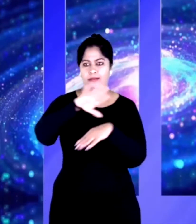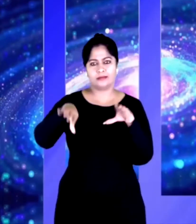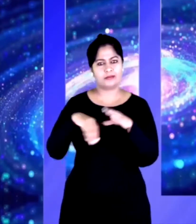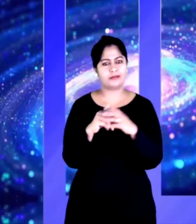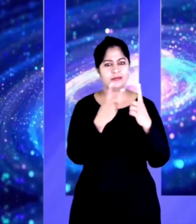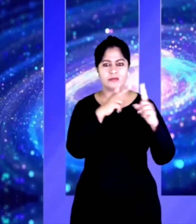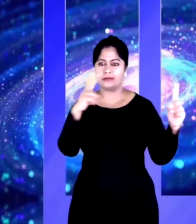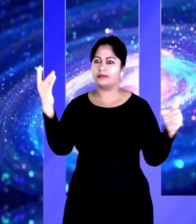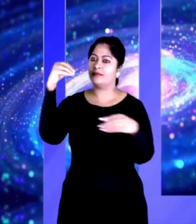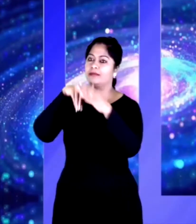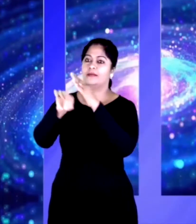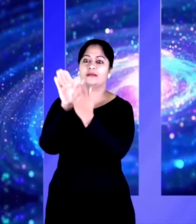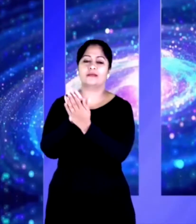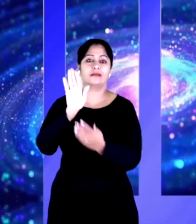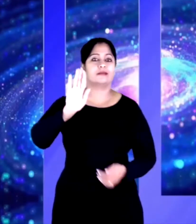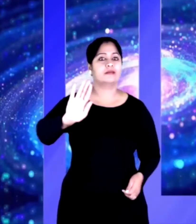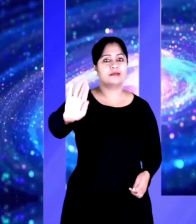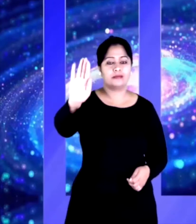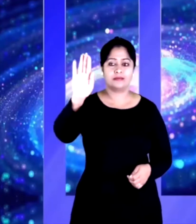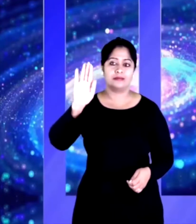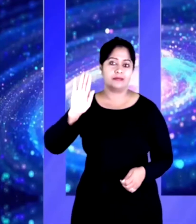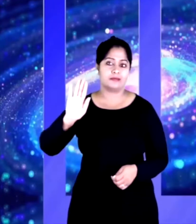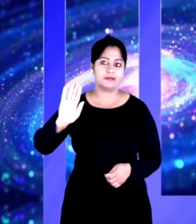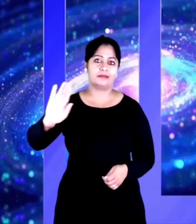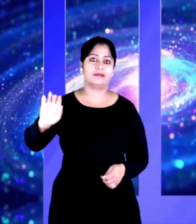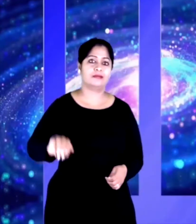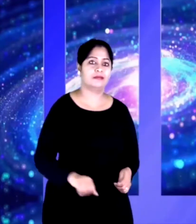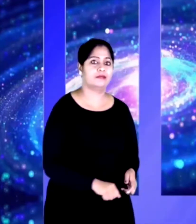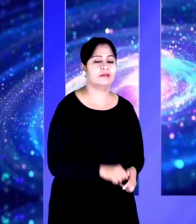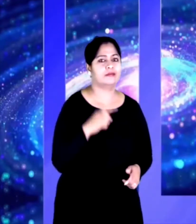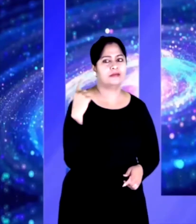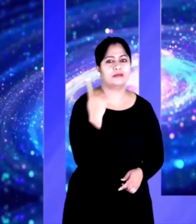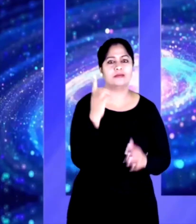नामतिल्ल यल्ला मुण्य